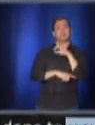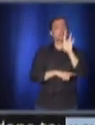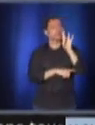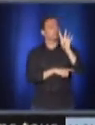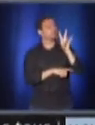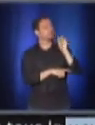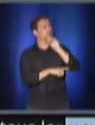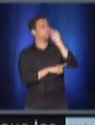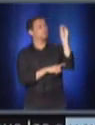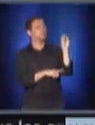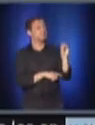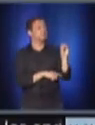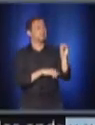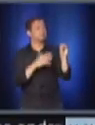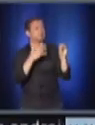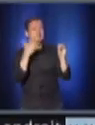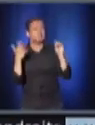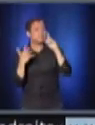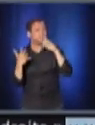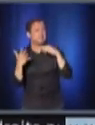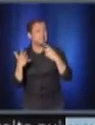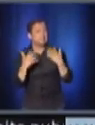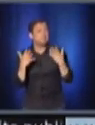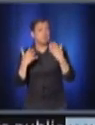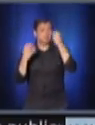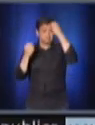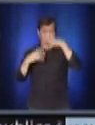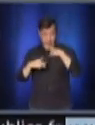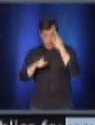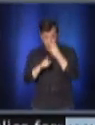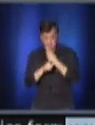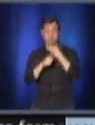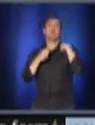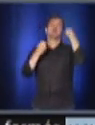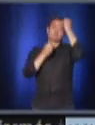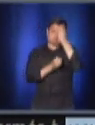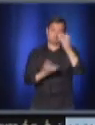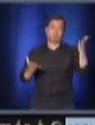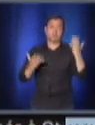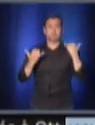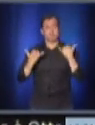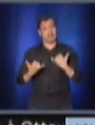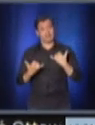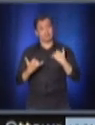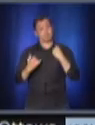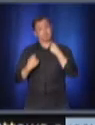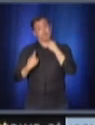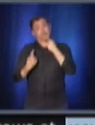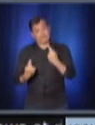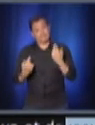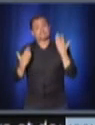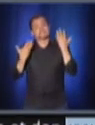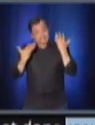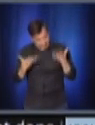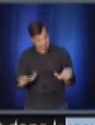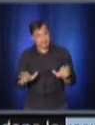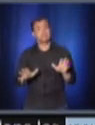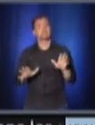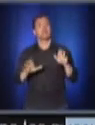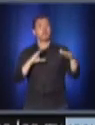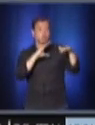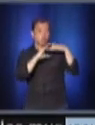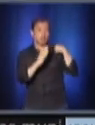pourra obtenir l'information puis vous la transmettre. Par contre, je peux juste vous dire que moi, j'ai déjà reçu dans mes